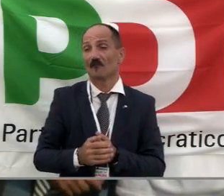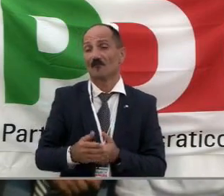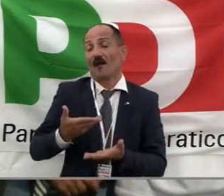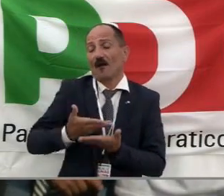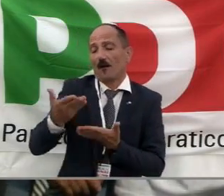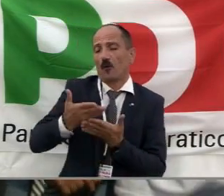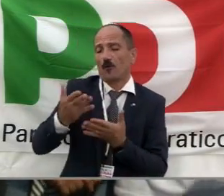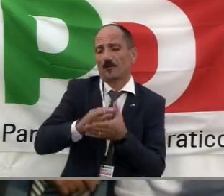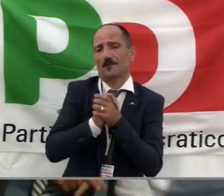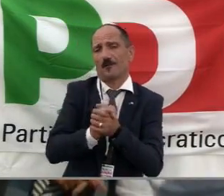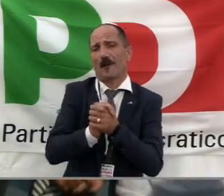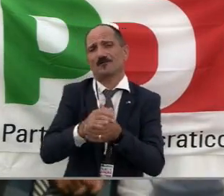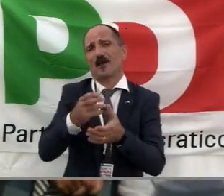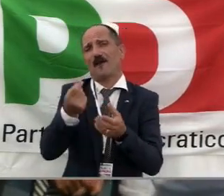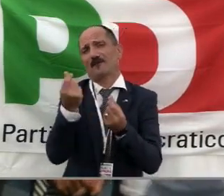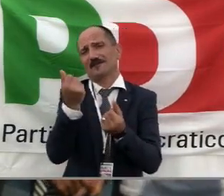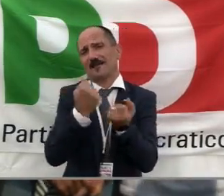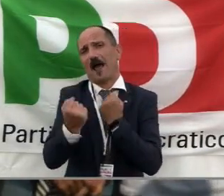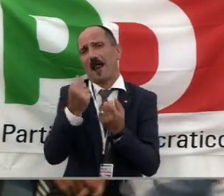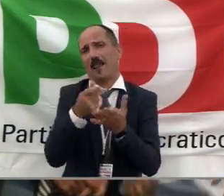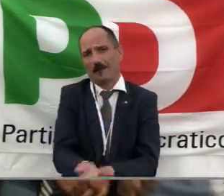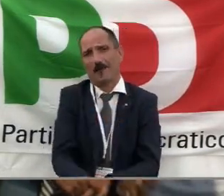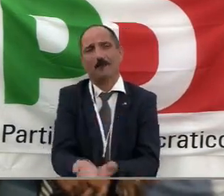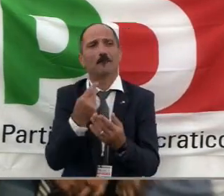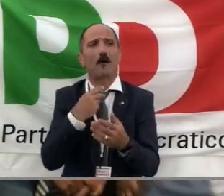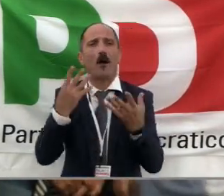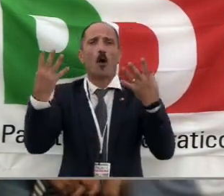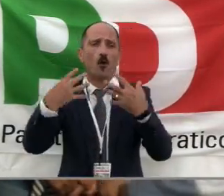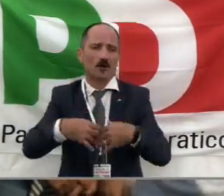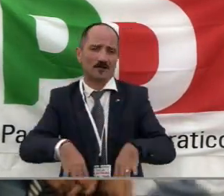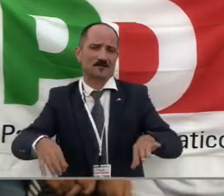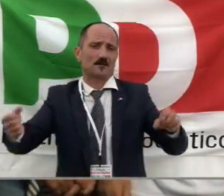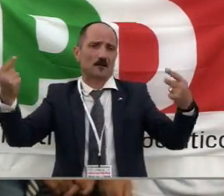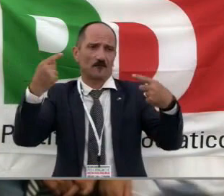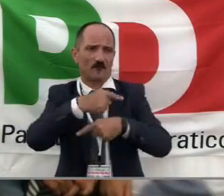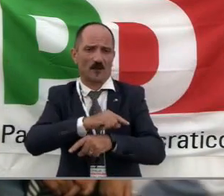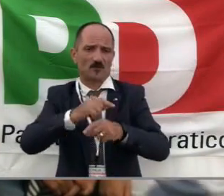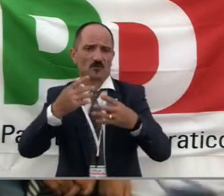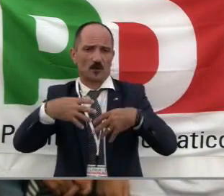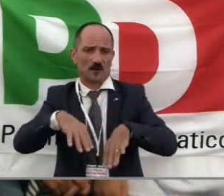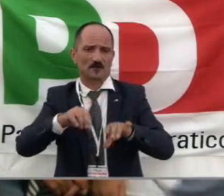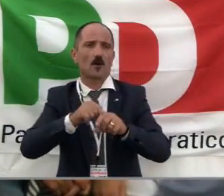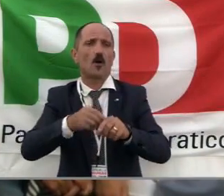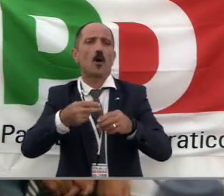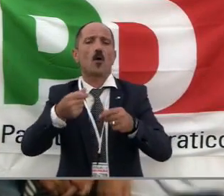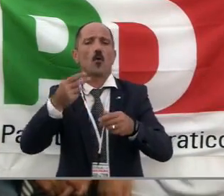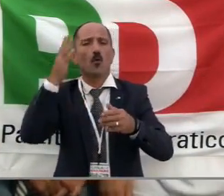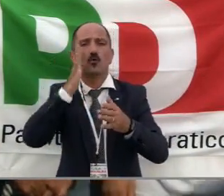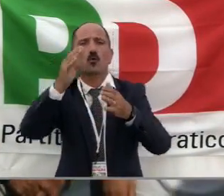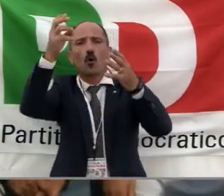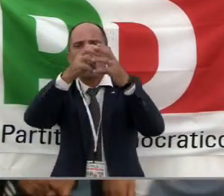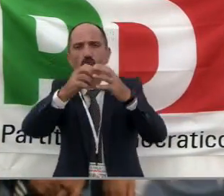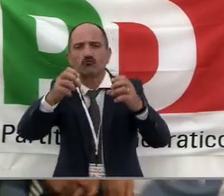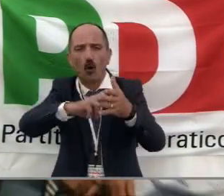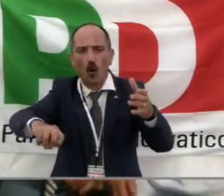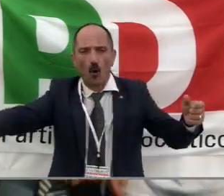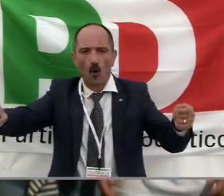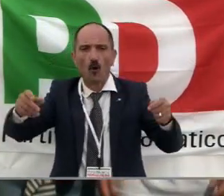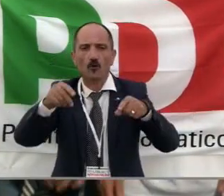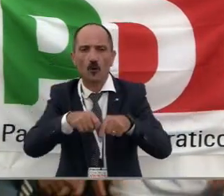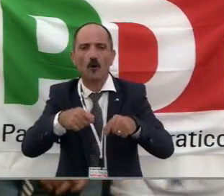pace fiscale, ma stanno organizzando ancora una volta un clamoroso condono per gli evasori.